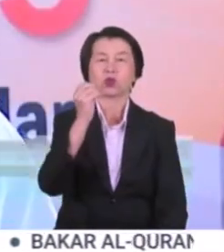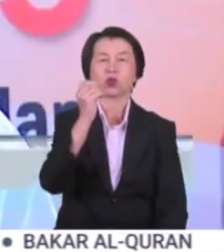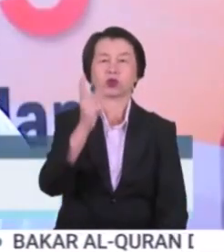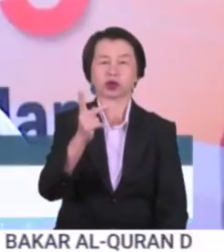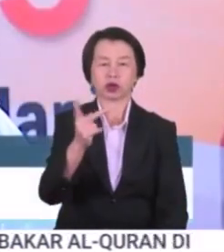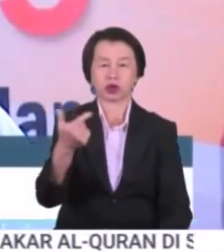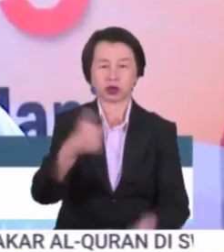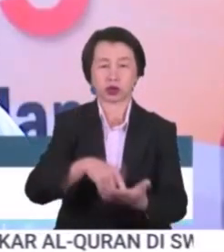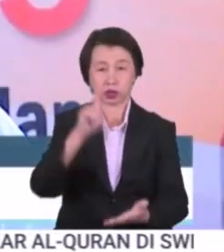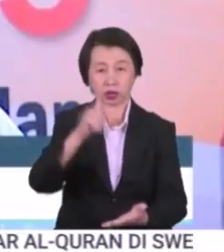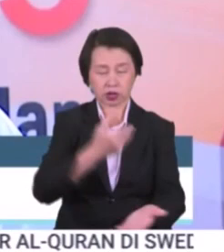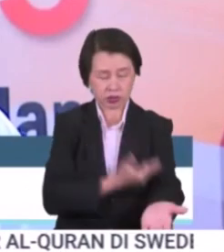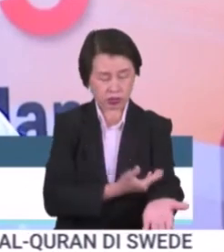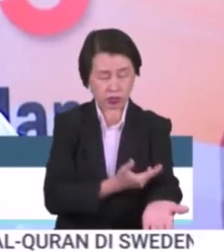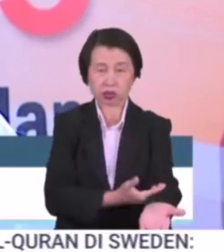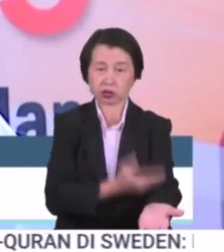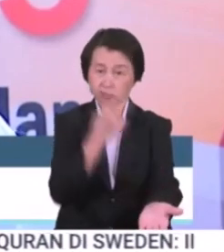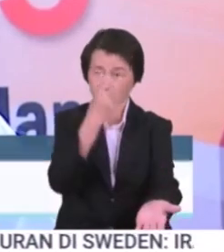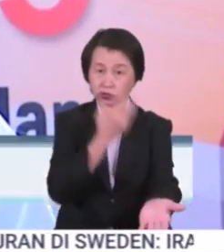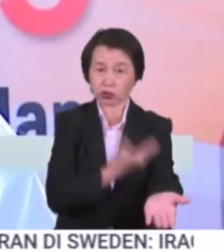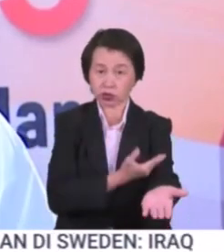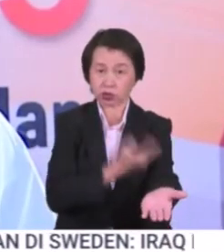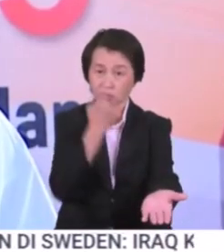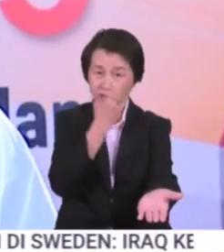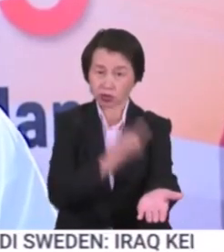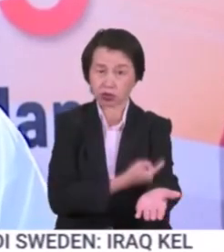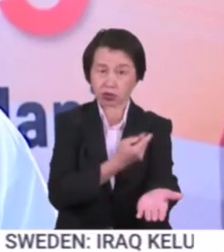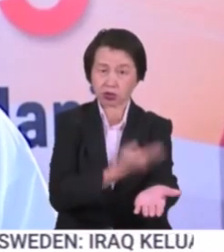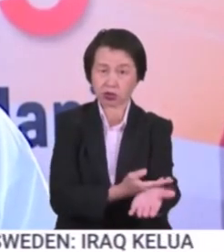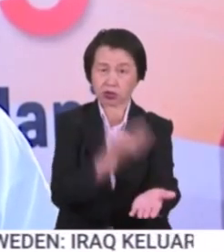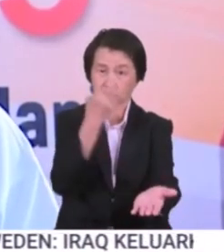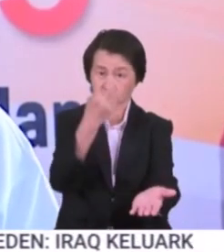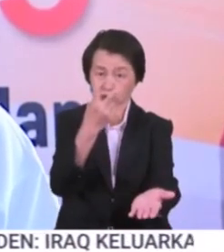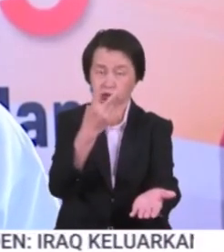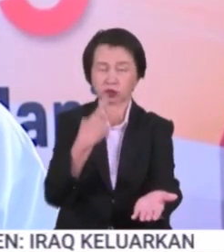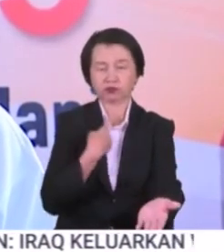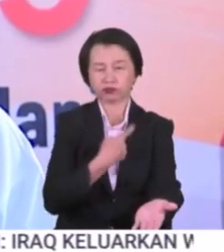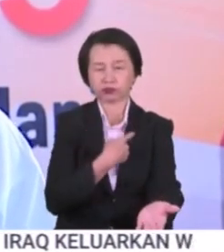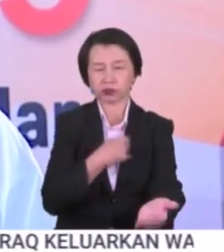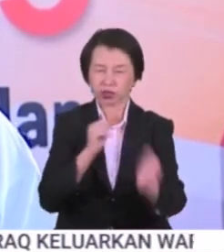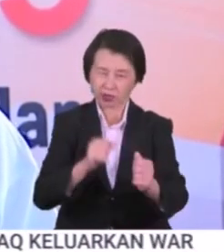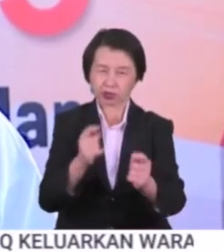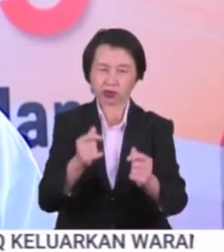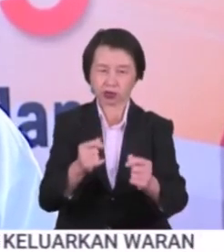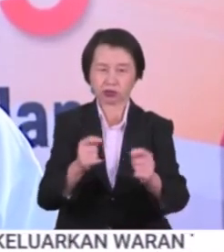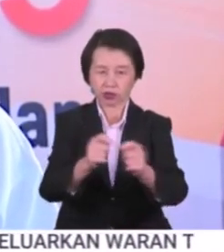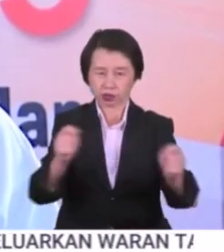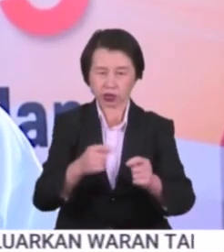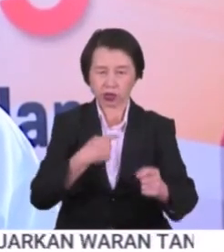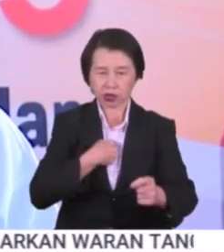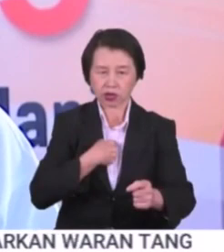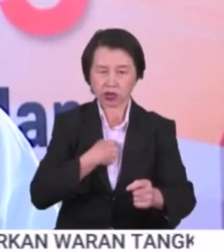Okey. Jadi satu generasi kedua ni perumahan tu kita bagi cepatlah